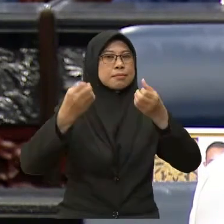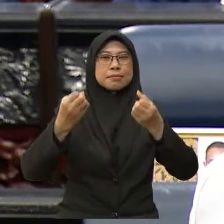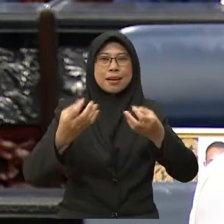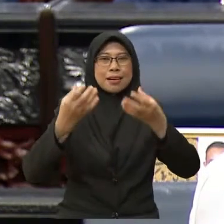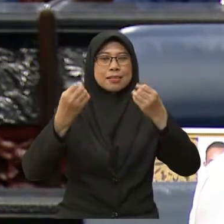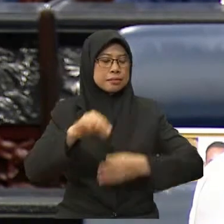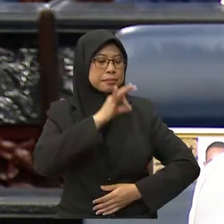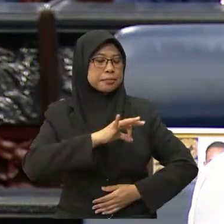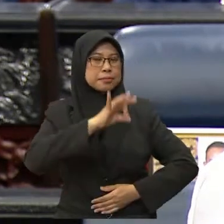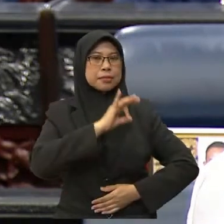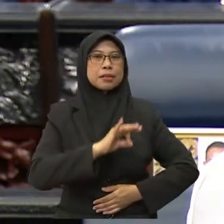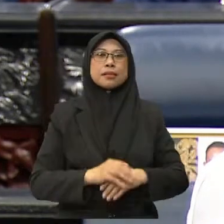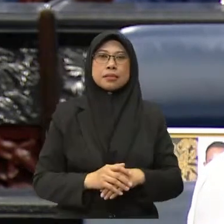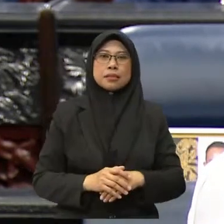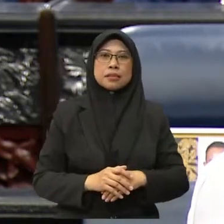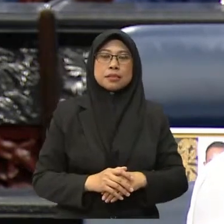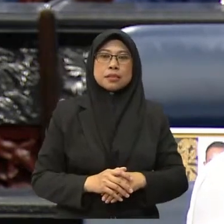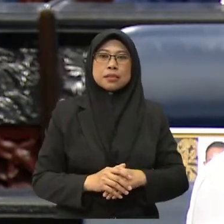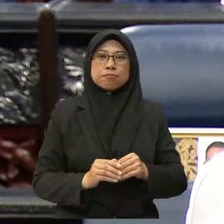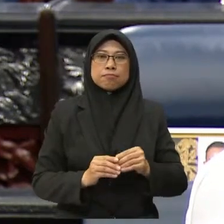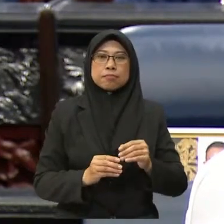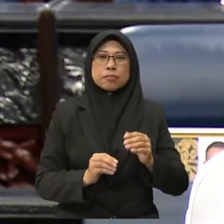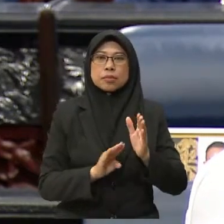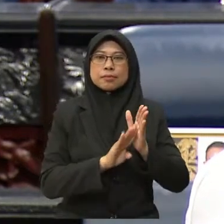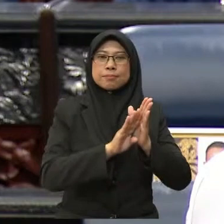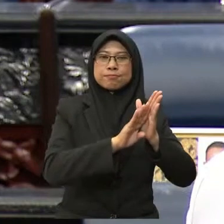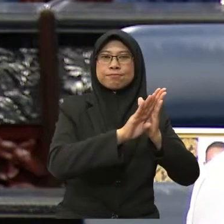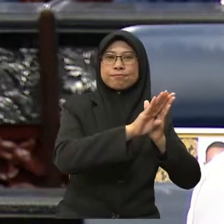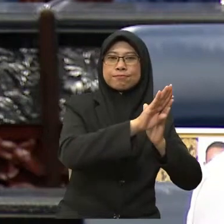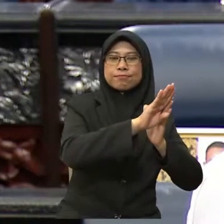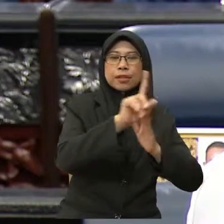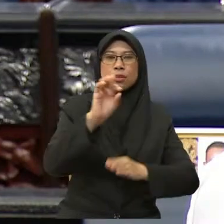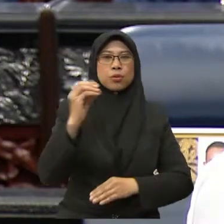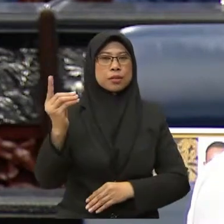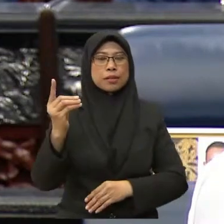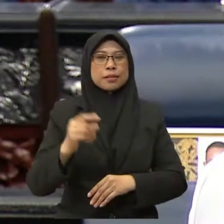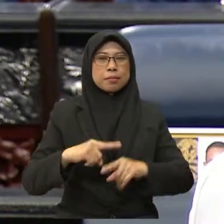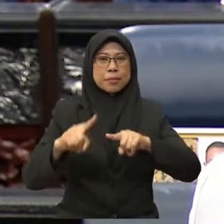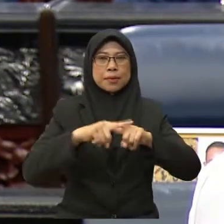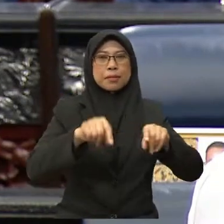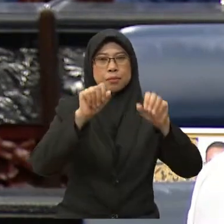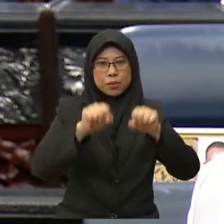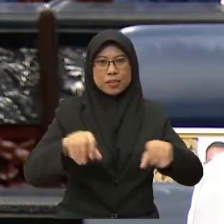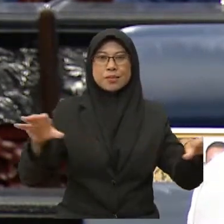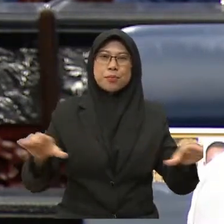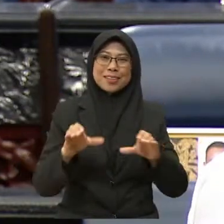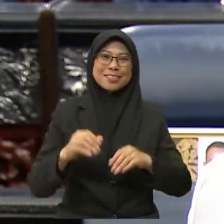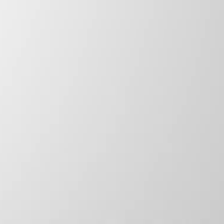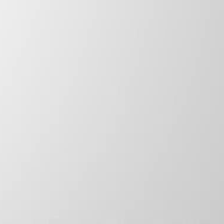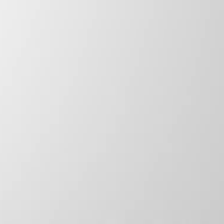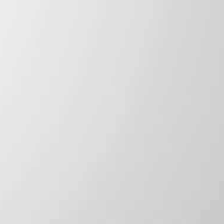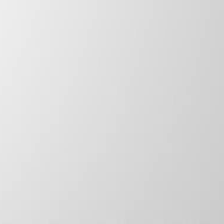perkara, banyak tumbuhan-tumbuhan pertumbuhan-pertumbuhan TOD dan sebagainya akan dilaksanakan. Terima kasih.